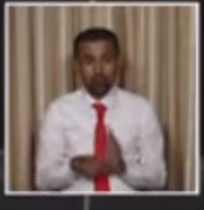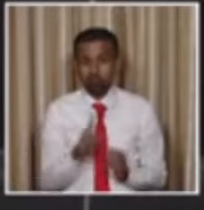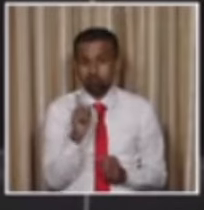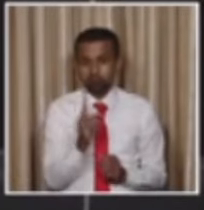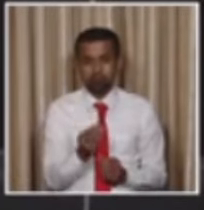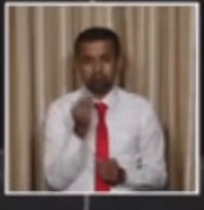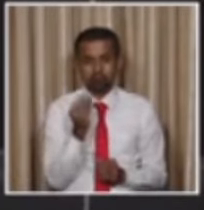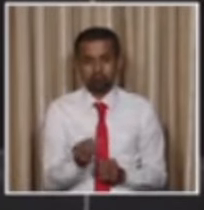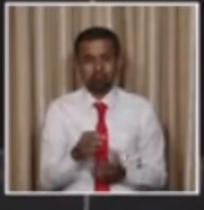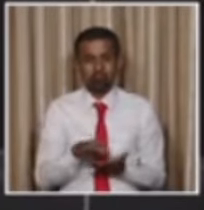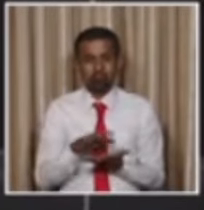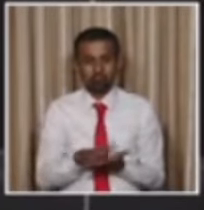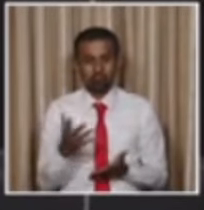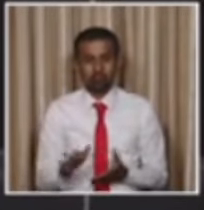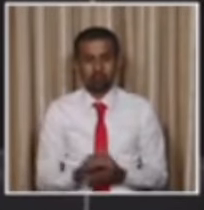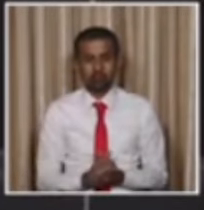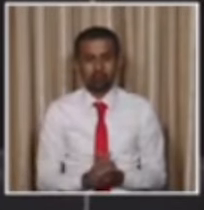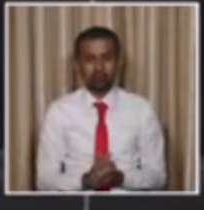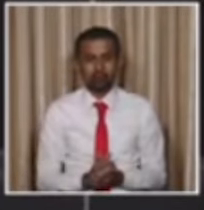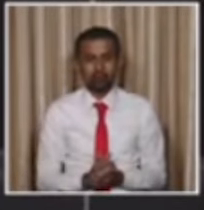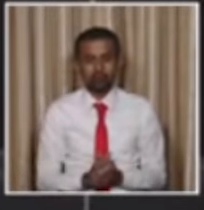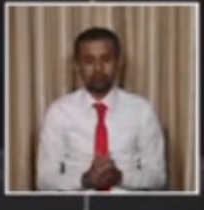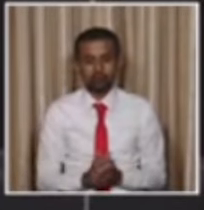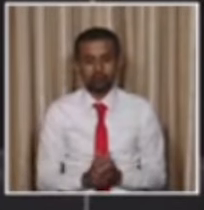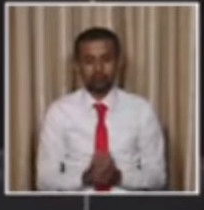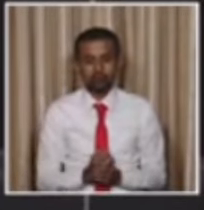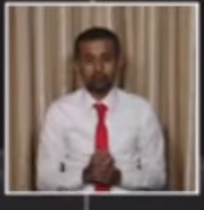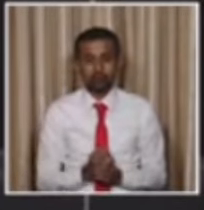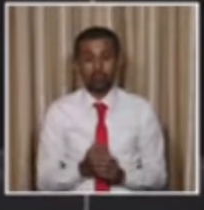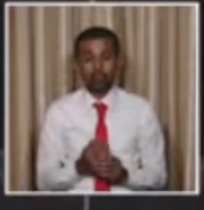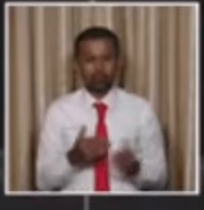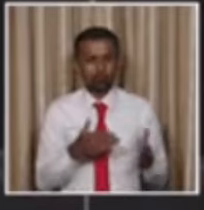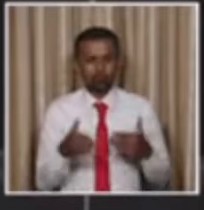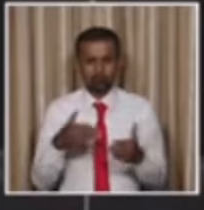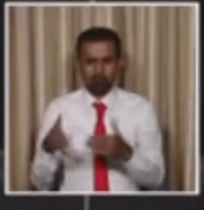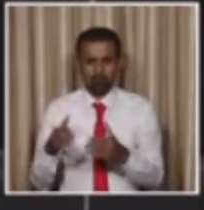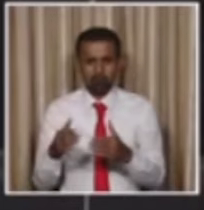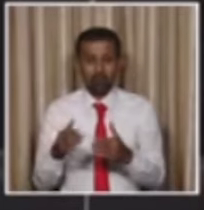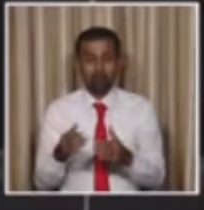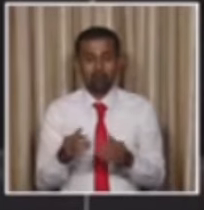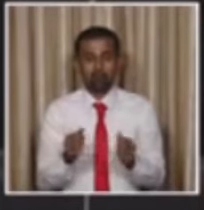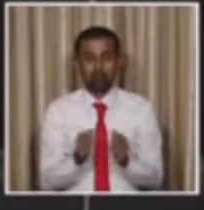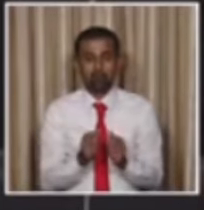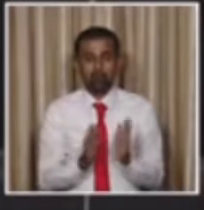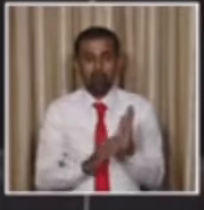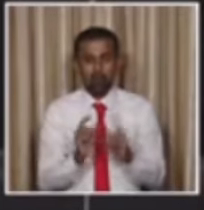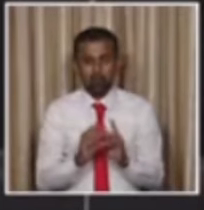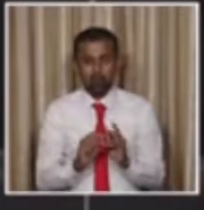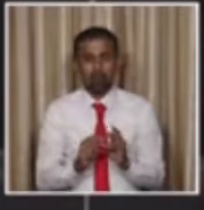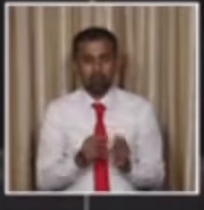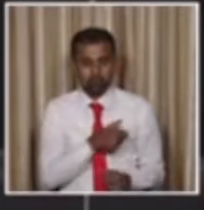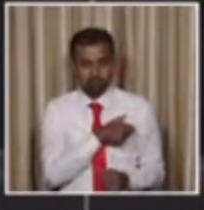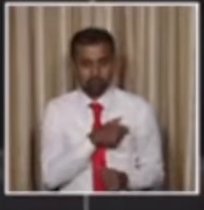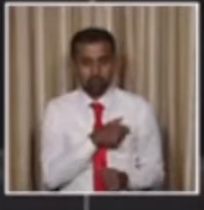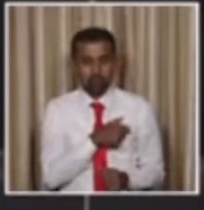තියලා තීරණය ගත්ත කෙනෙක්. ප්‍රතිපත්තිමය වශයෙන් විවිධ ආයතනවල නායකයෙක් හැටියට